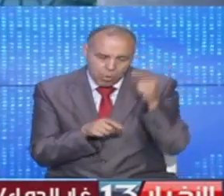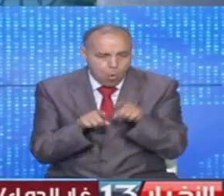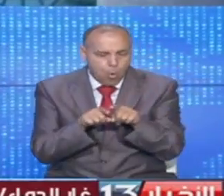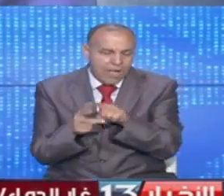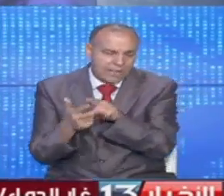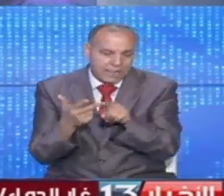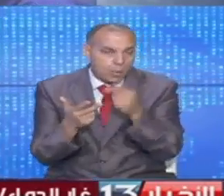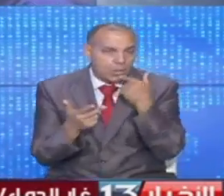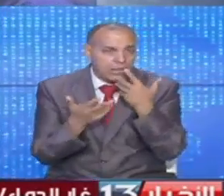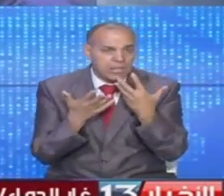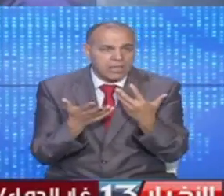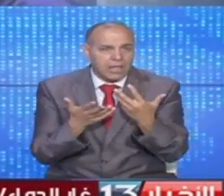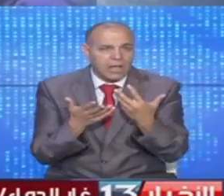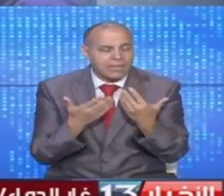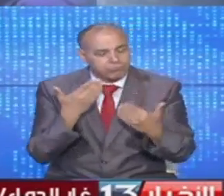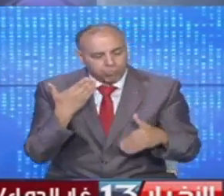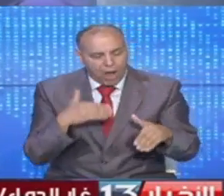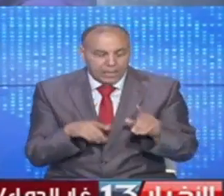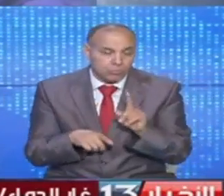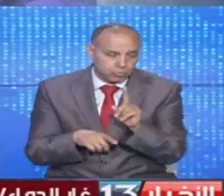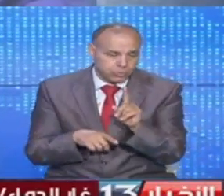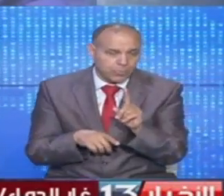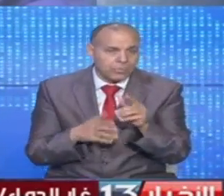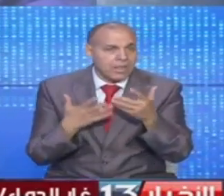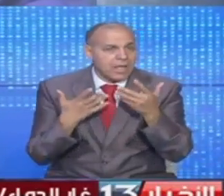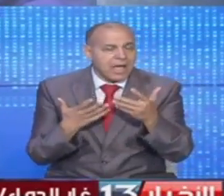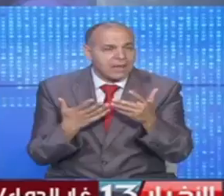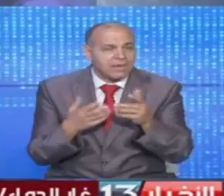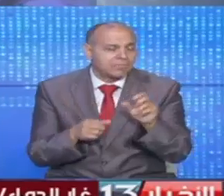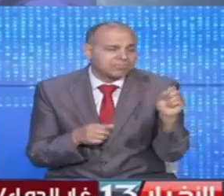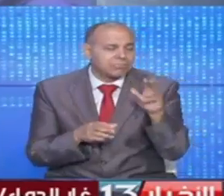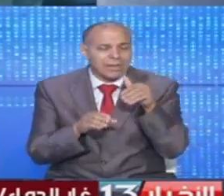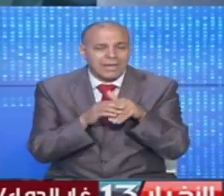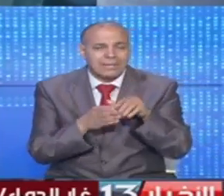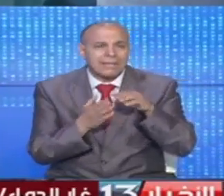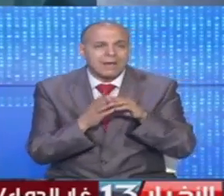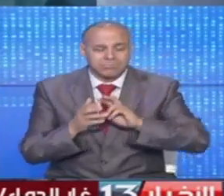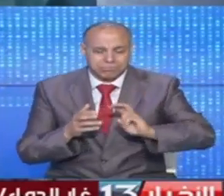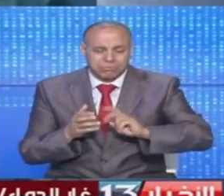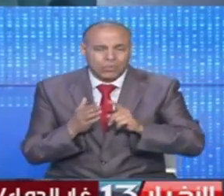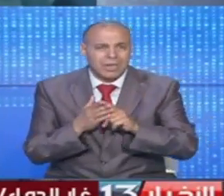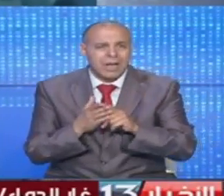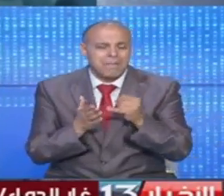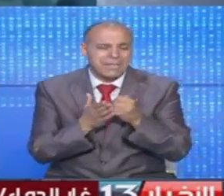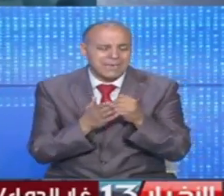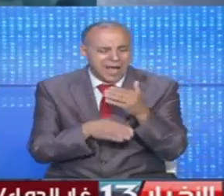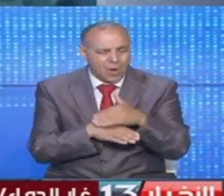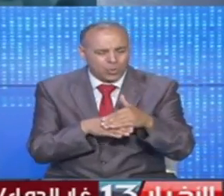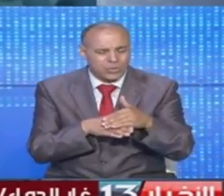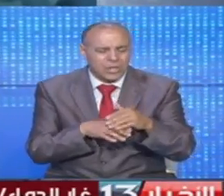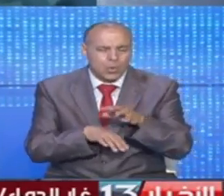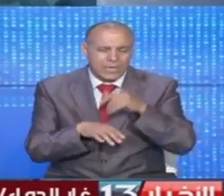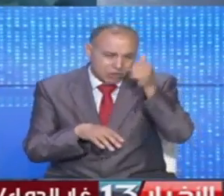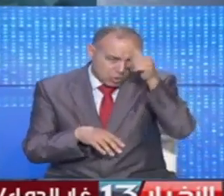وأشقائها باعتبارهم من ذوي الاحتياجات الخصوصية في التنقل داخل منزلهم بمنطقة غار الدماء من ولاية